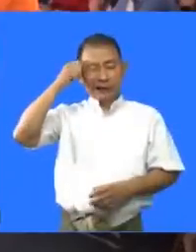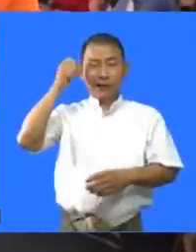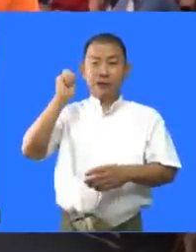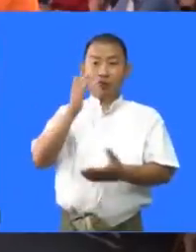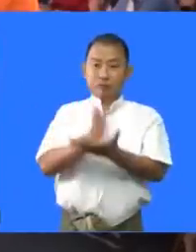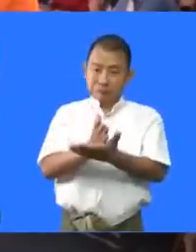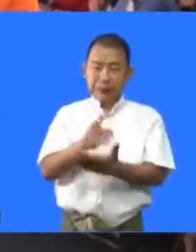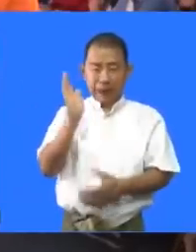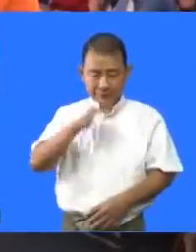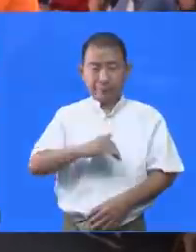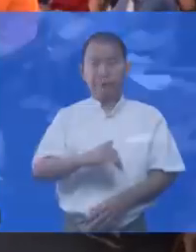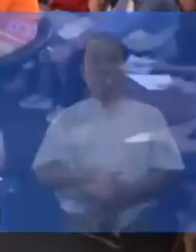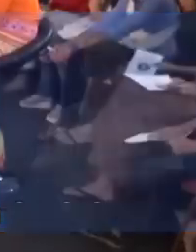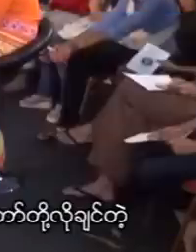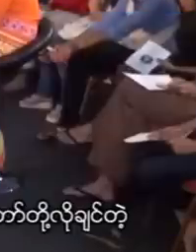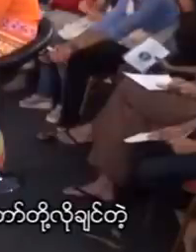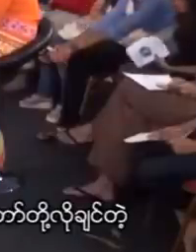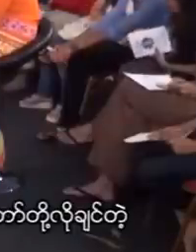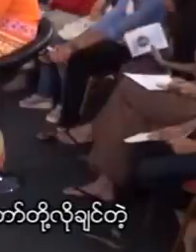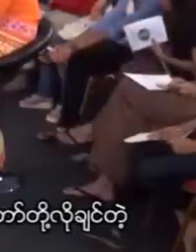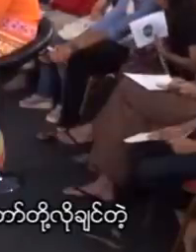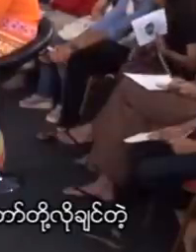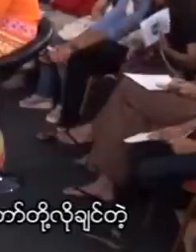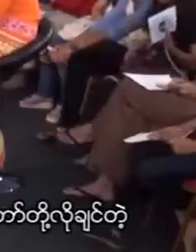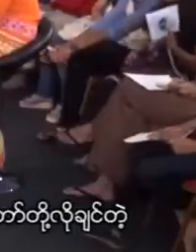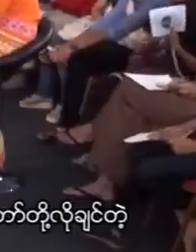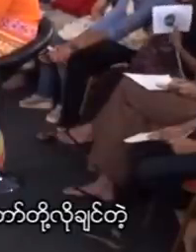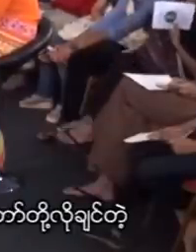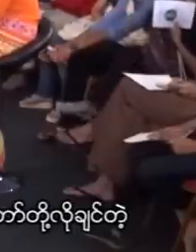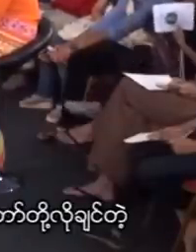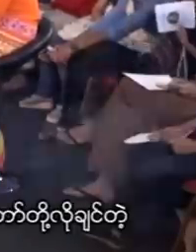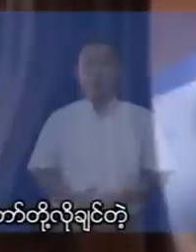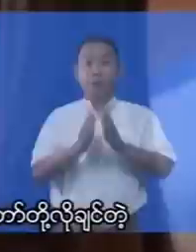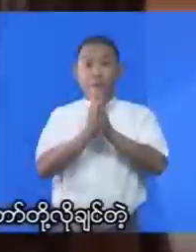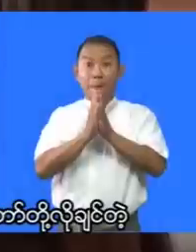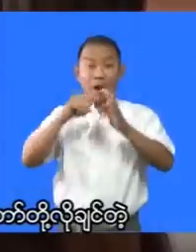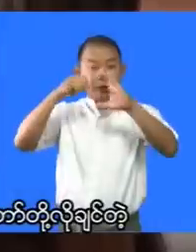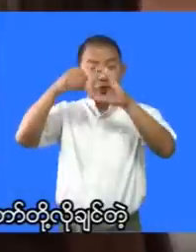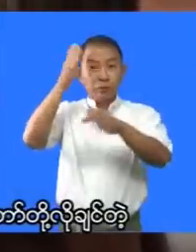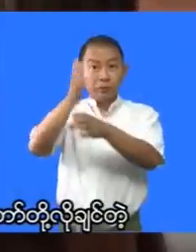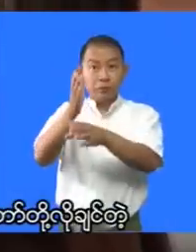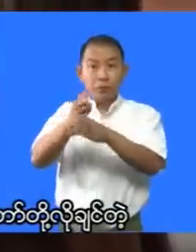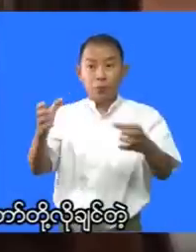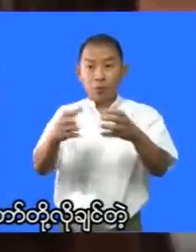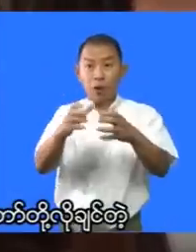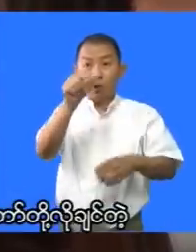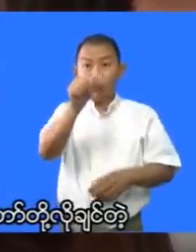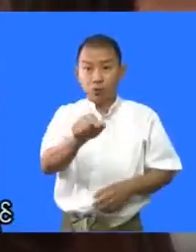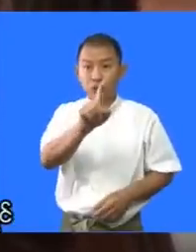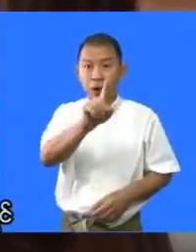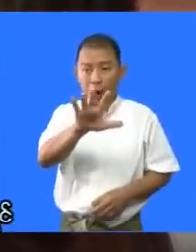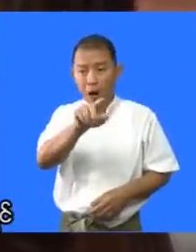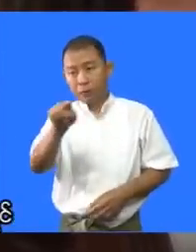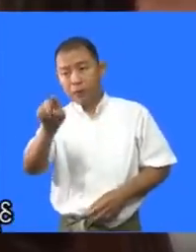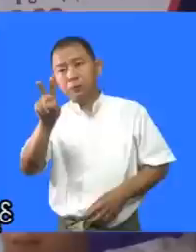ပြီးတော့ယုံတရားဆ င်းတယ်။ဟဲ့ရှင်း S ယုံတရားဆင်းငိမ့်ရက်သွားအော င်။ဟုတ်ကဲ့။ဒီငွေစီနေရဲ့ပြဿနာပေါ့နော ်။ဟုတ်တယ်။ အဲ့လိုဟာမျိုးနဲ့တော့ကျွန်တော်ရှင်တယ်ကျွန်တော်တို့လို